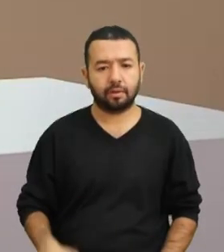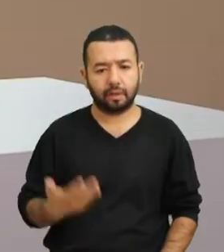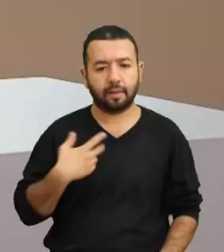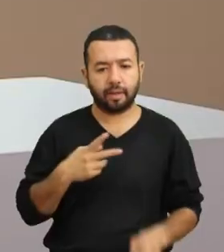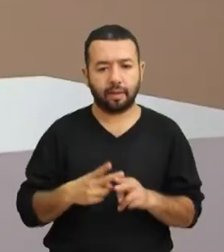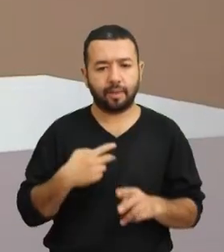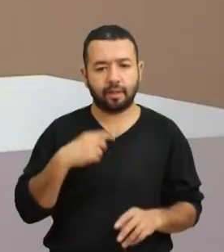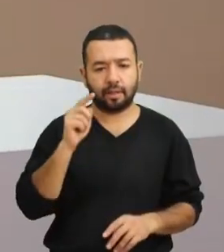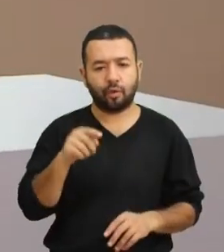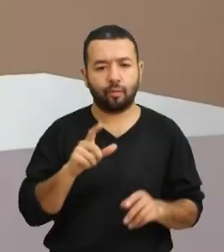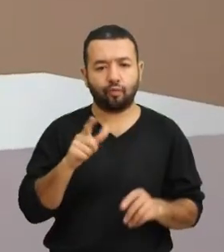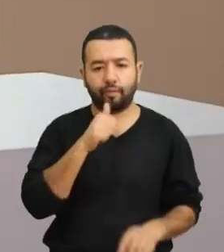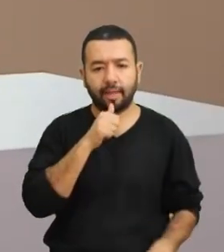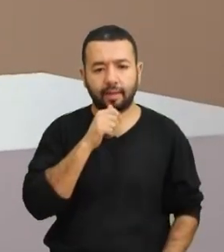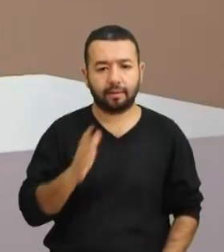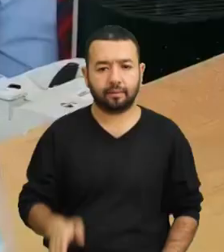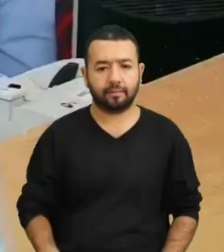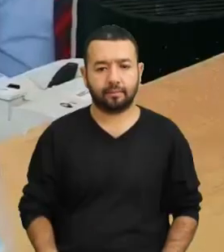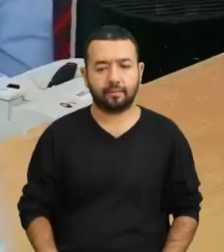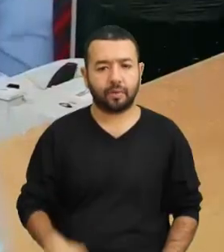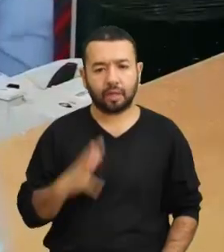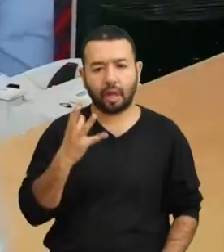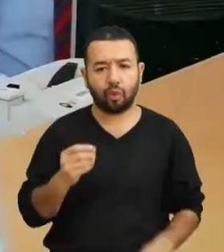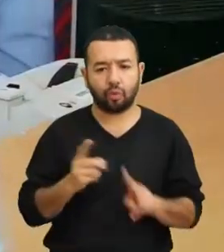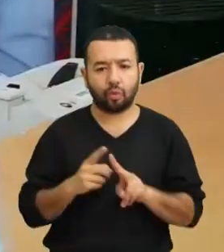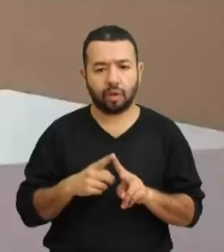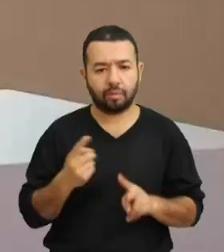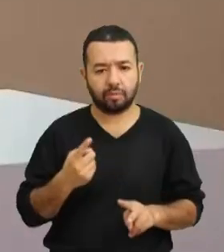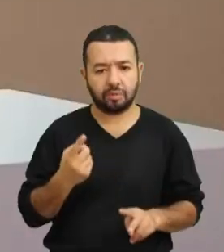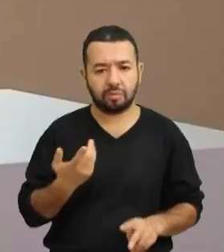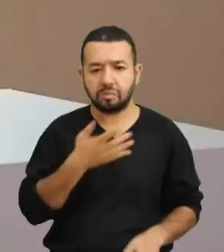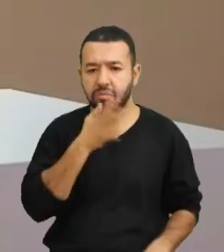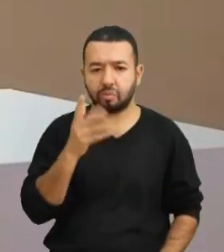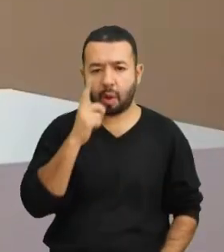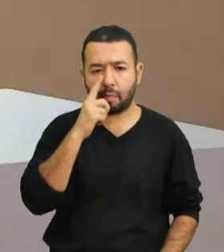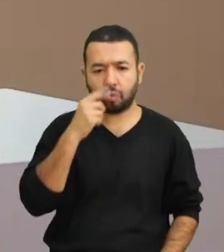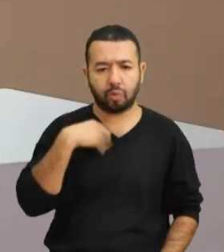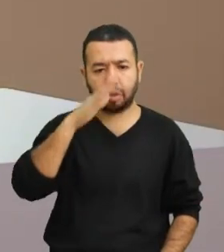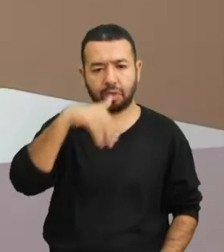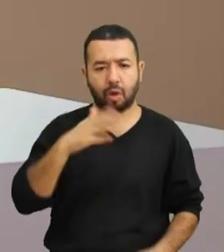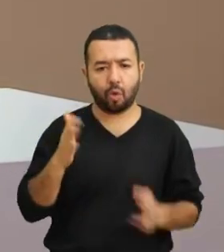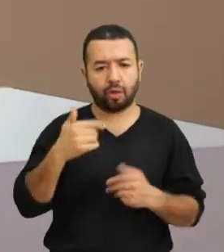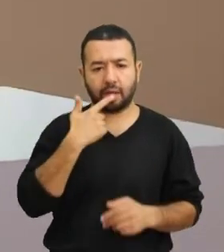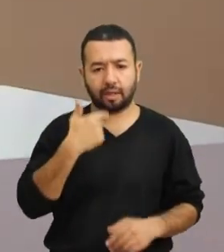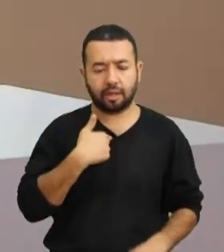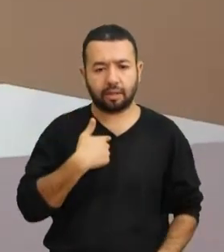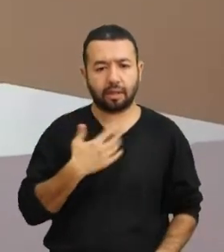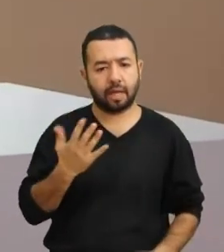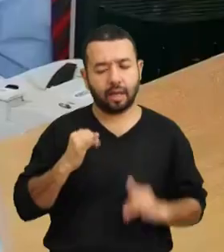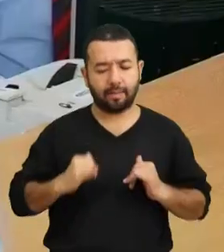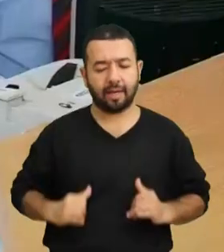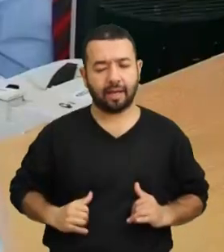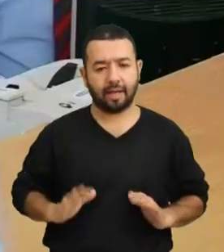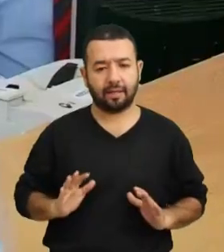Tabii hemen geliyorum Lütfü Bey. Ne oldu Nurhan? Vallahi bilmiyorum ama müdür bey odasına çağırıyor. Ama